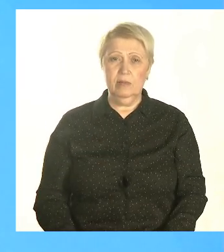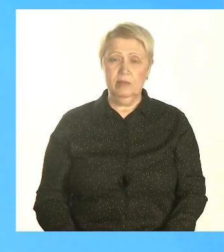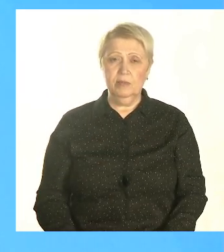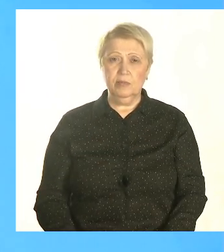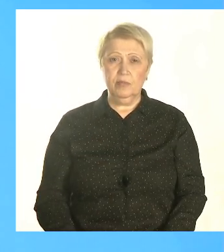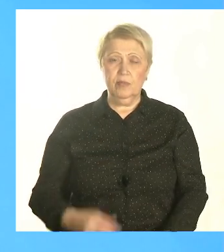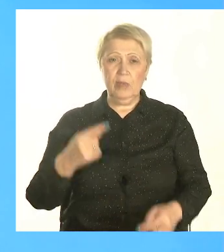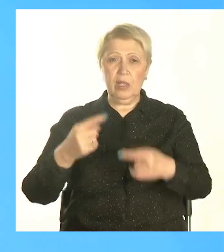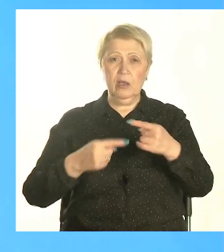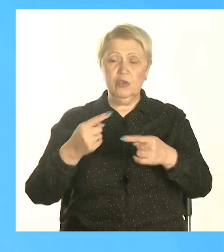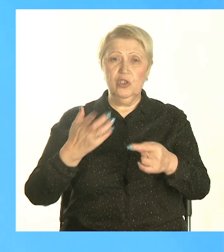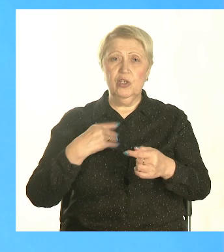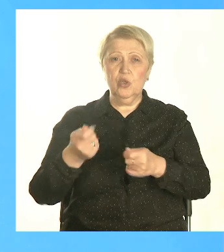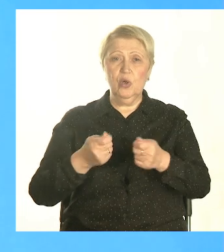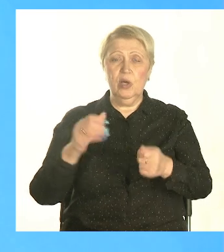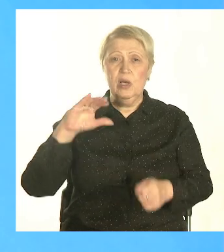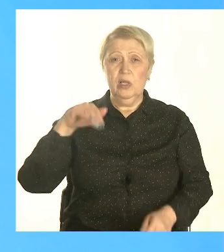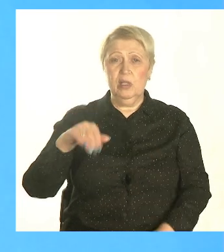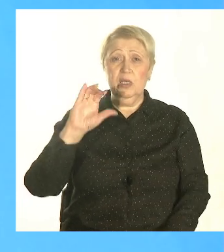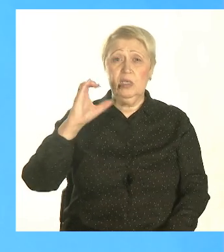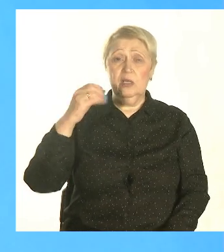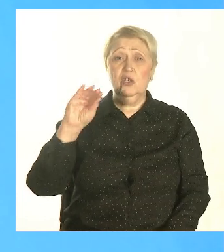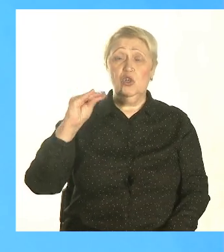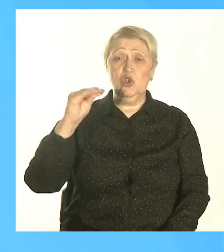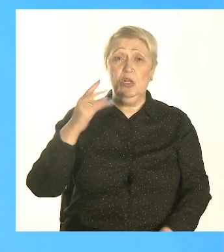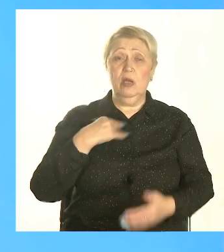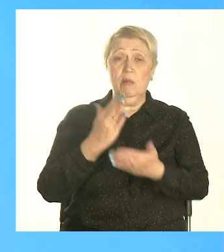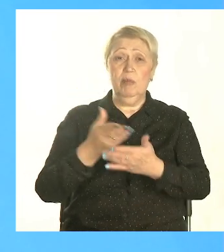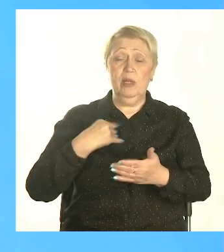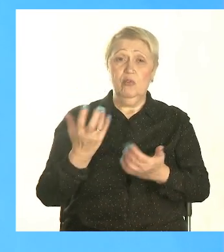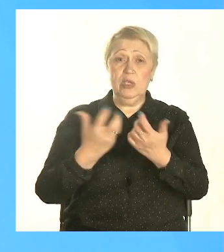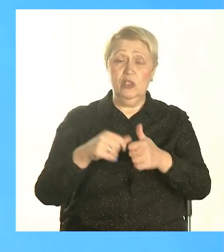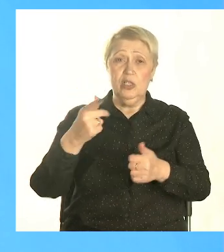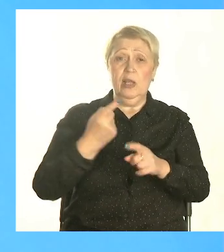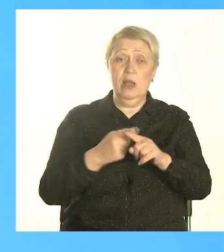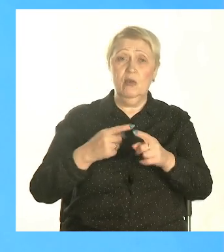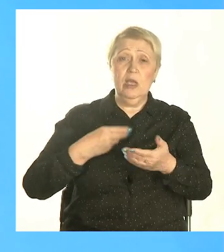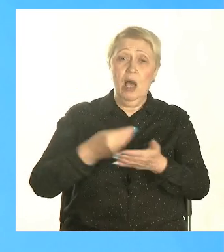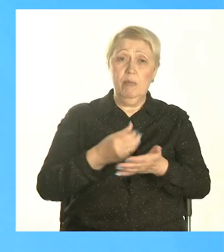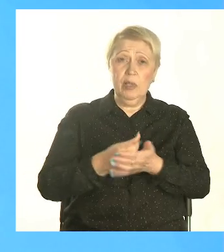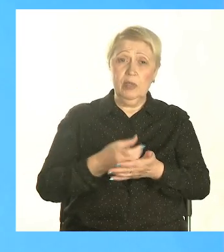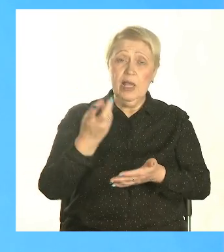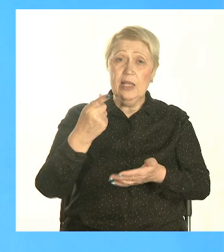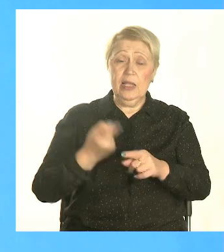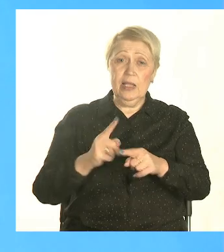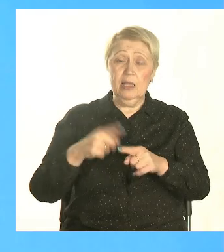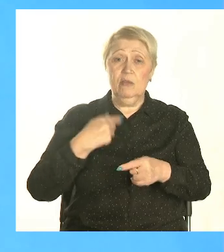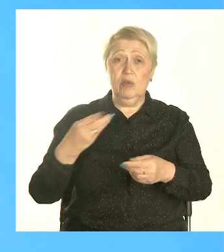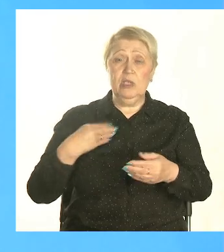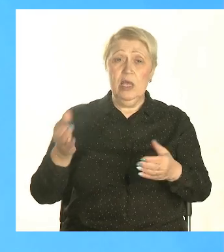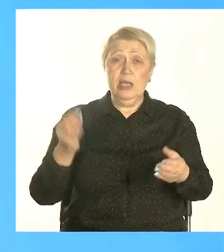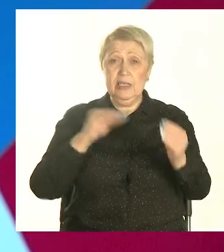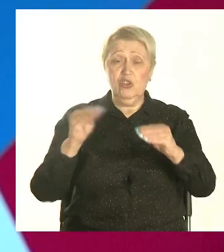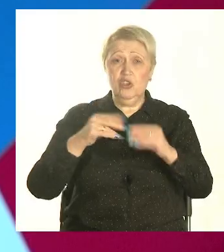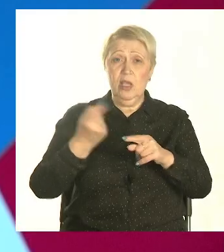там, управляющую компанию, либо ТСЖ. Они начисляли плату, то есть на квадратный метр в размере платы за содержание и ремонт жилого помещения. Вот